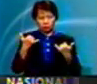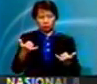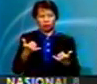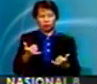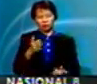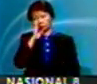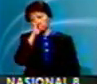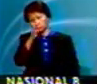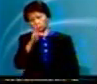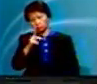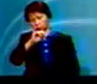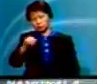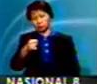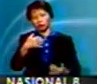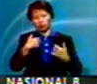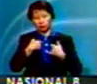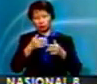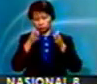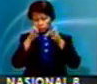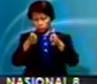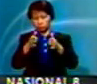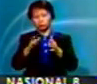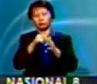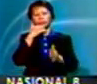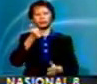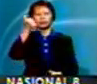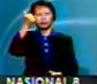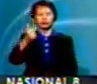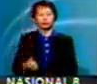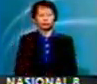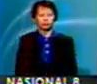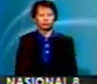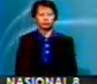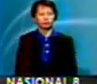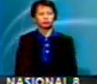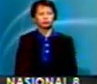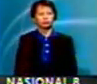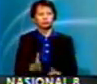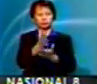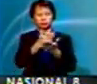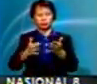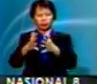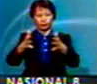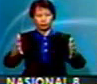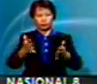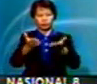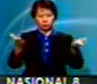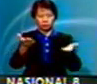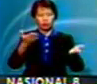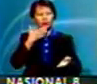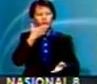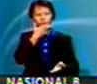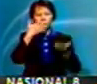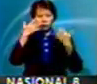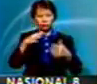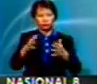momentum jentera pergerakan itu berada dalam situasi yang terbaik. Sebahagian besar pengundi, khususnya golongan muda,